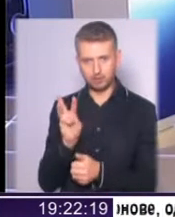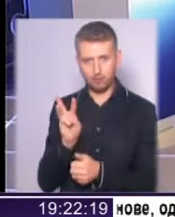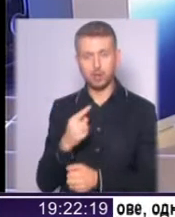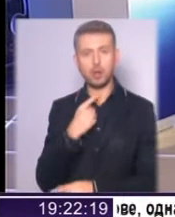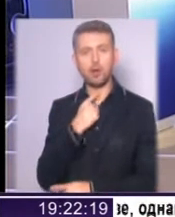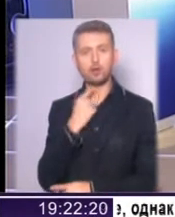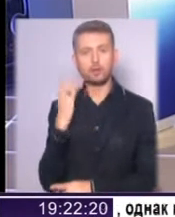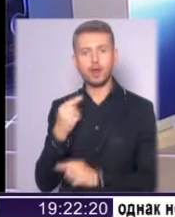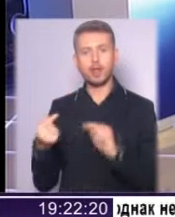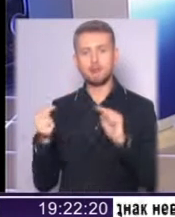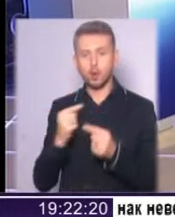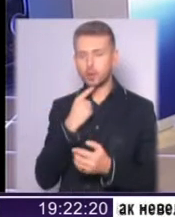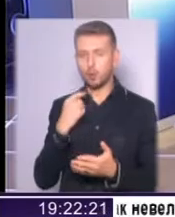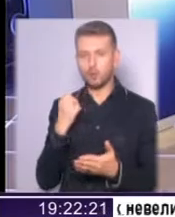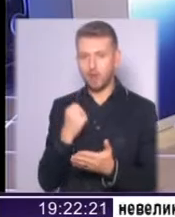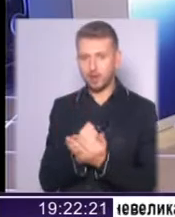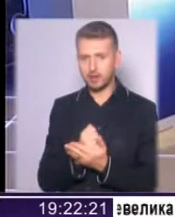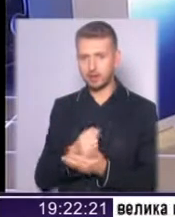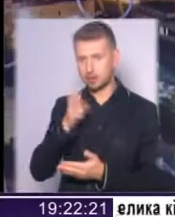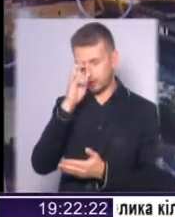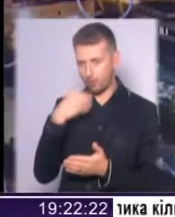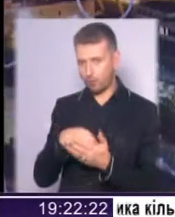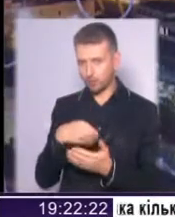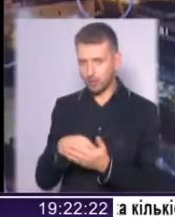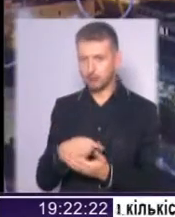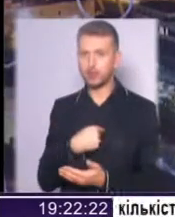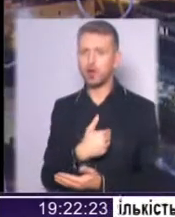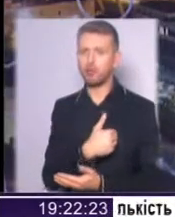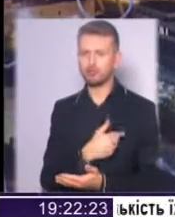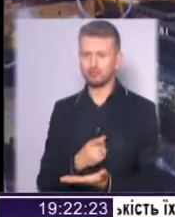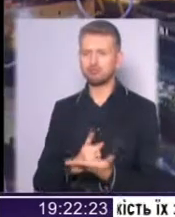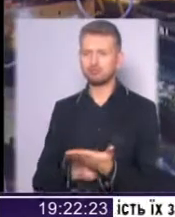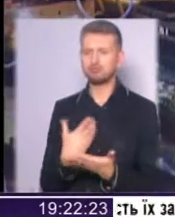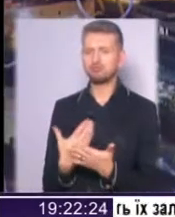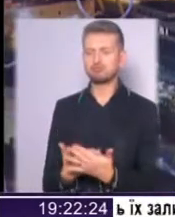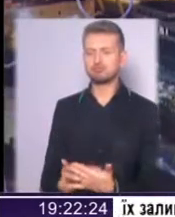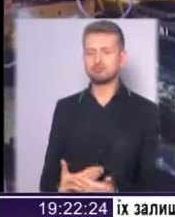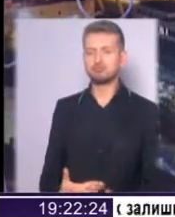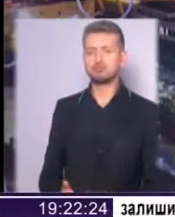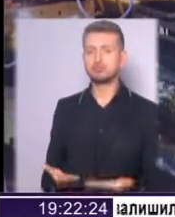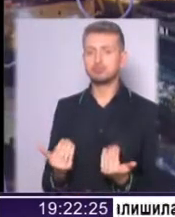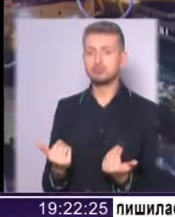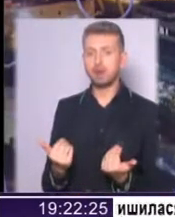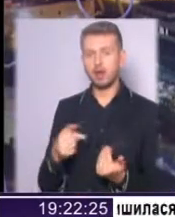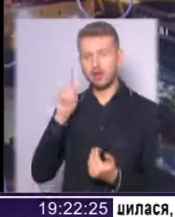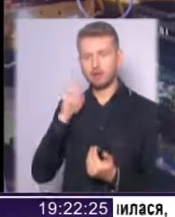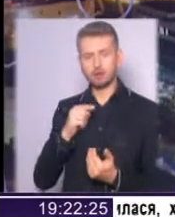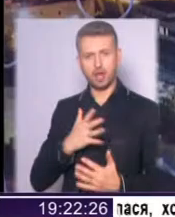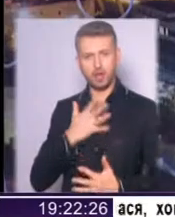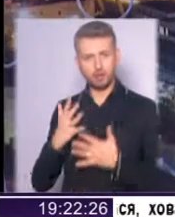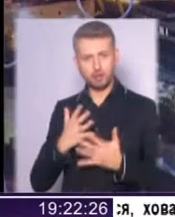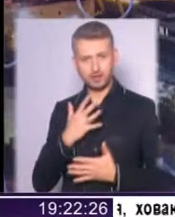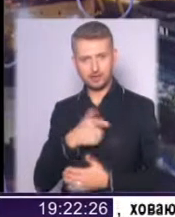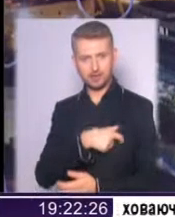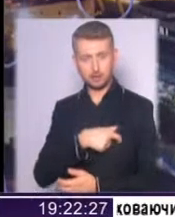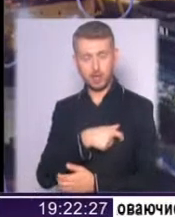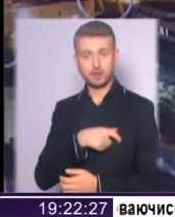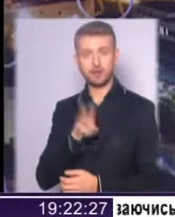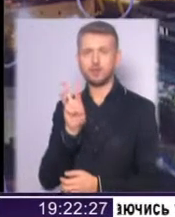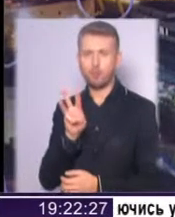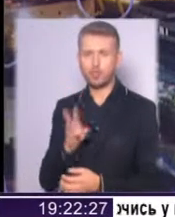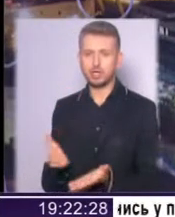голосували проти ухвалення державного бюджету. Я хочу, щоб ви аргументували свою позицію, але знаючи емоційність